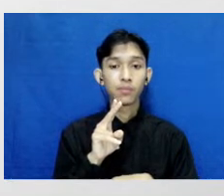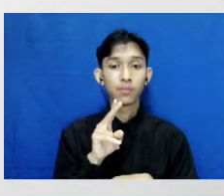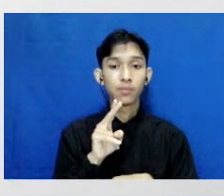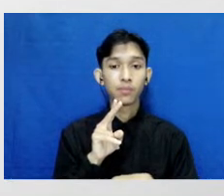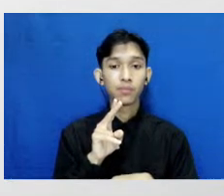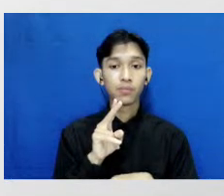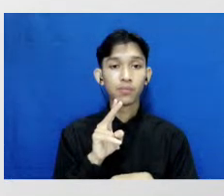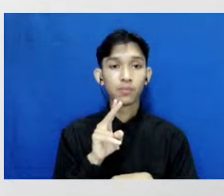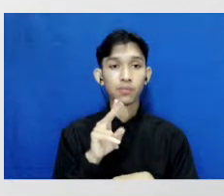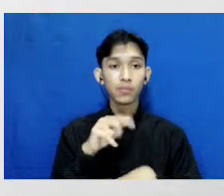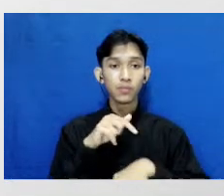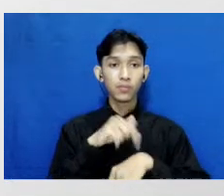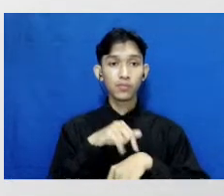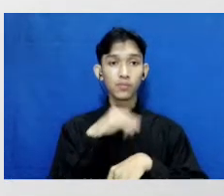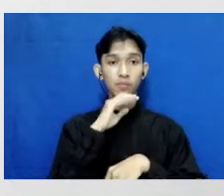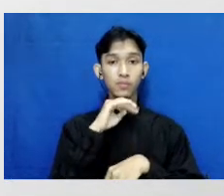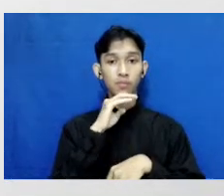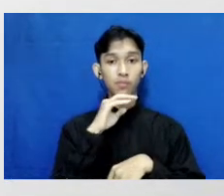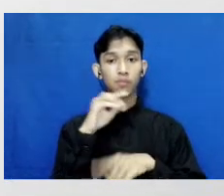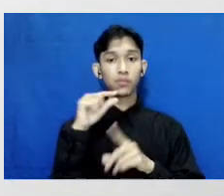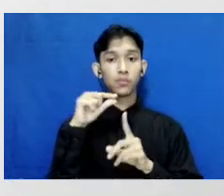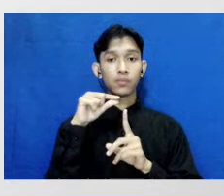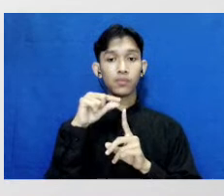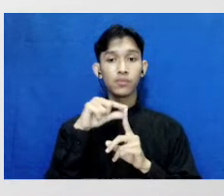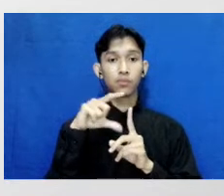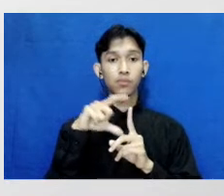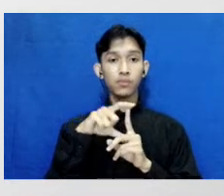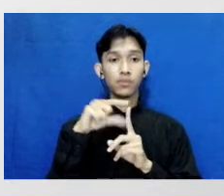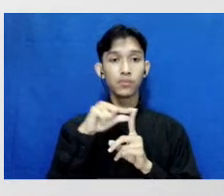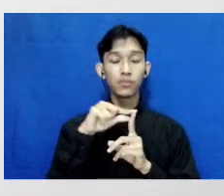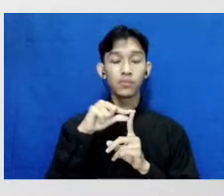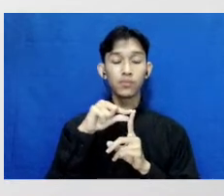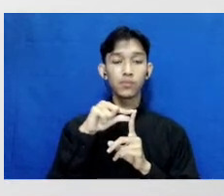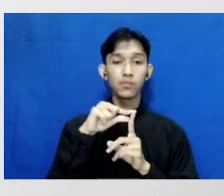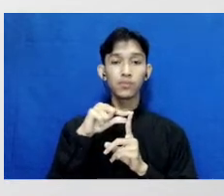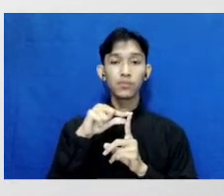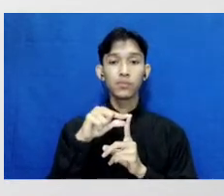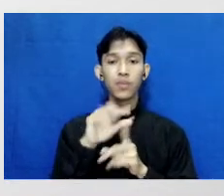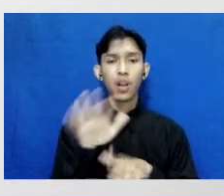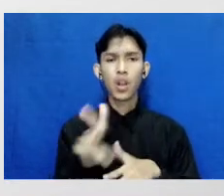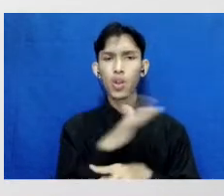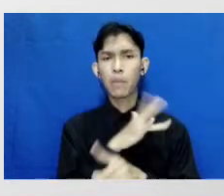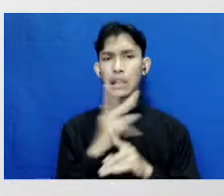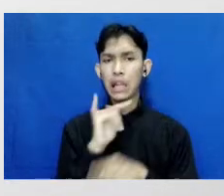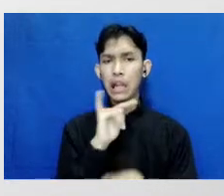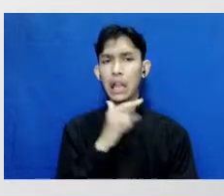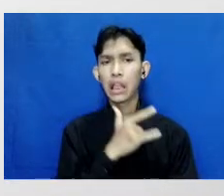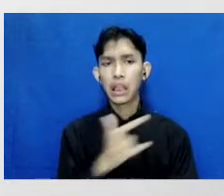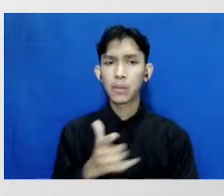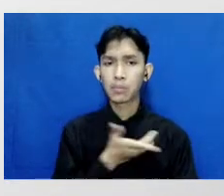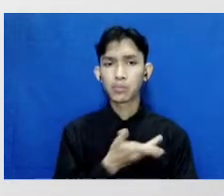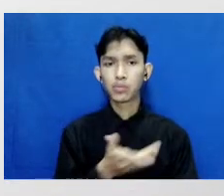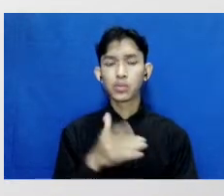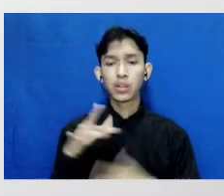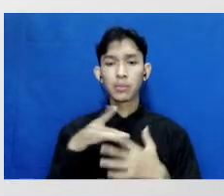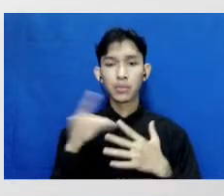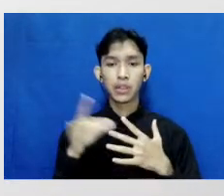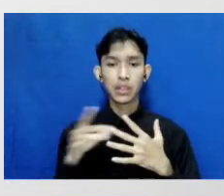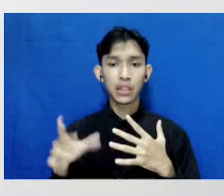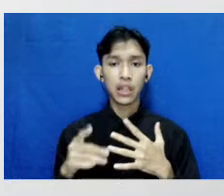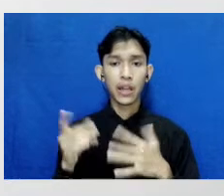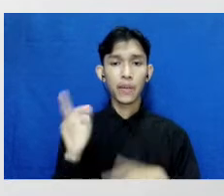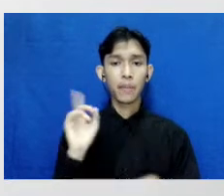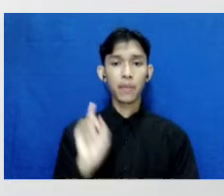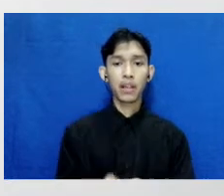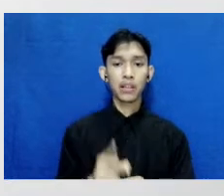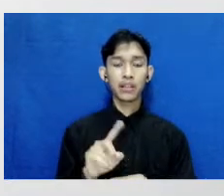masa penungguan RUU PDP menjadi undang-undang nantinya, masyarakat mestinya tetap harus memiliki opsi yang pasti,